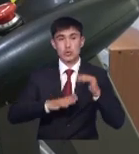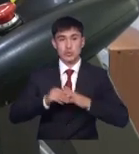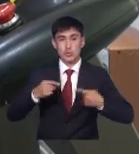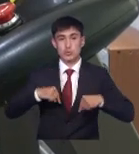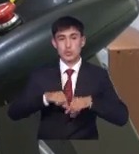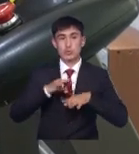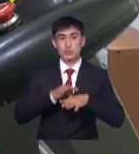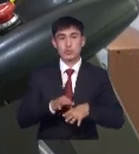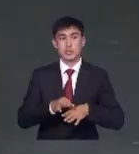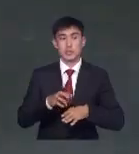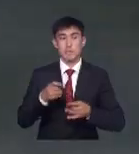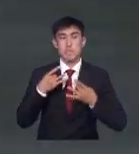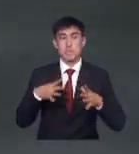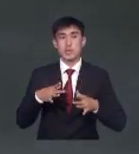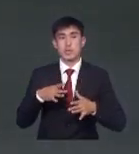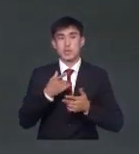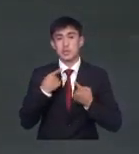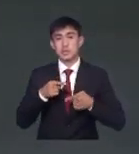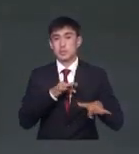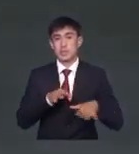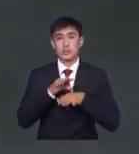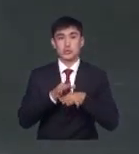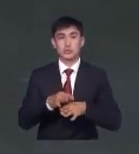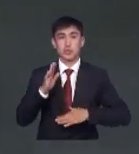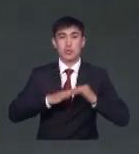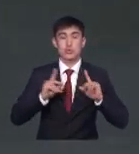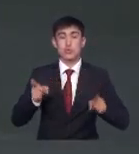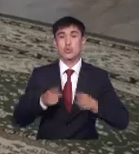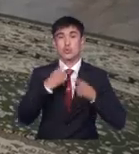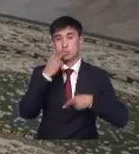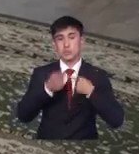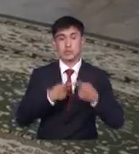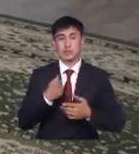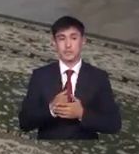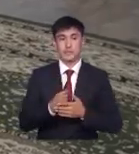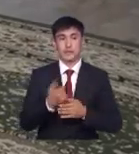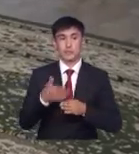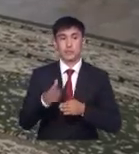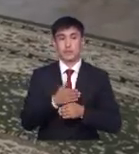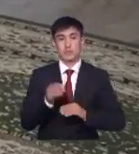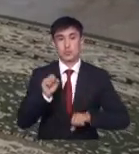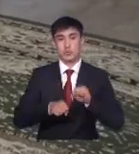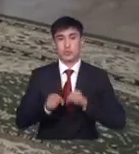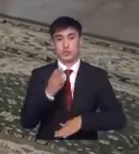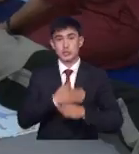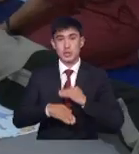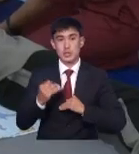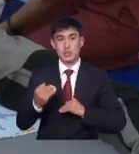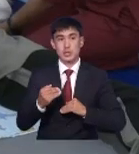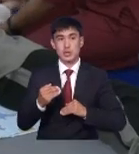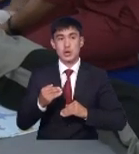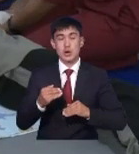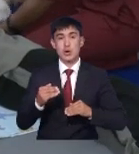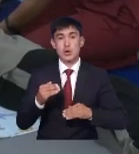үйірмесі ұйымдастырылады. Мереке мейрамдарда түрлі шаралар өткізіп, көңілдерін көтеру дәстүрге айналған. Бөлім тарапынан мүмкіндігі шектеулі балаларға